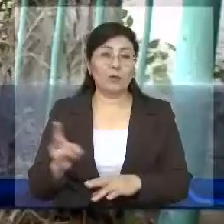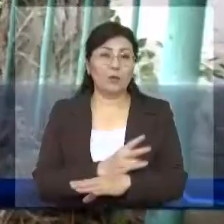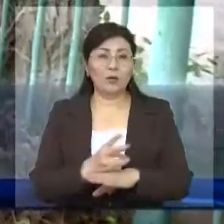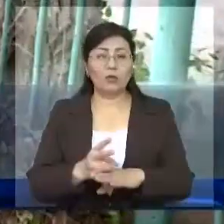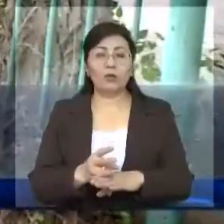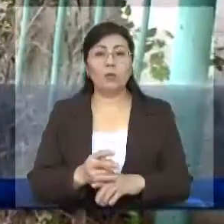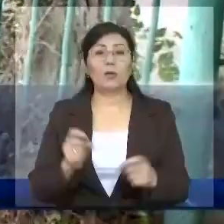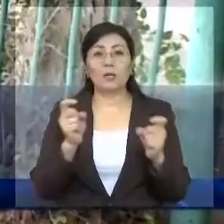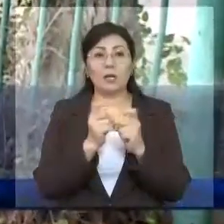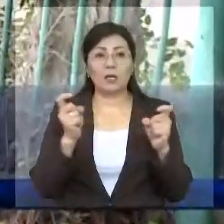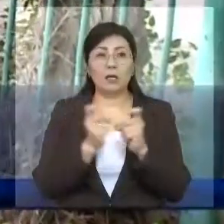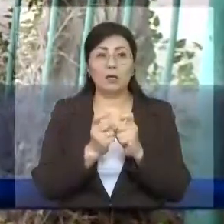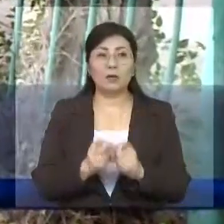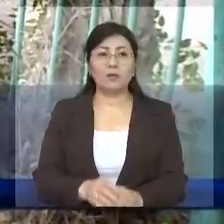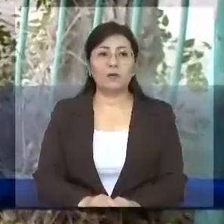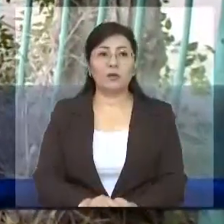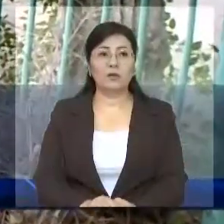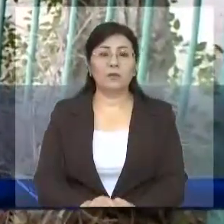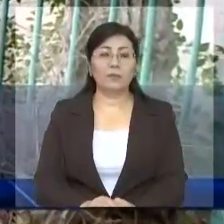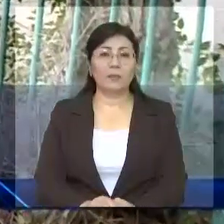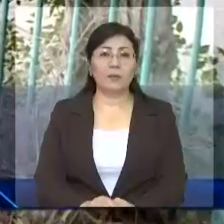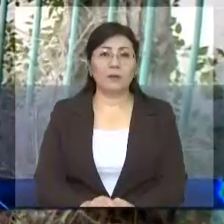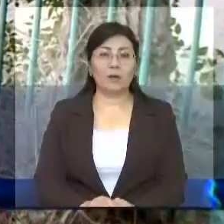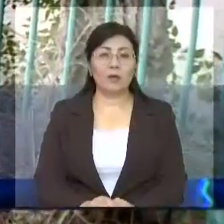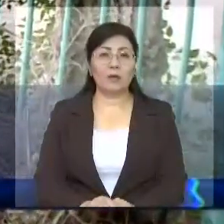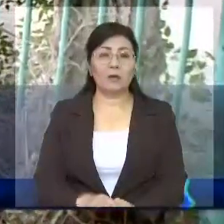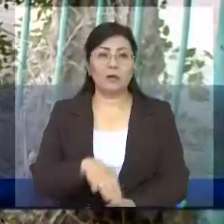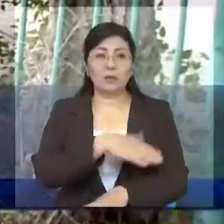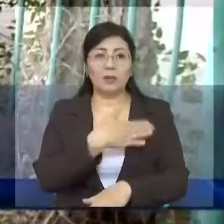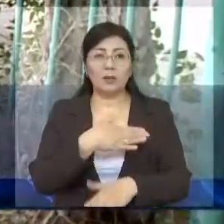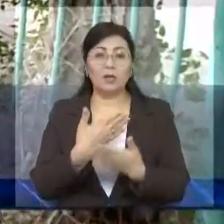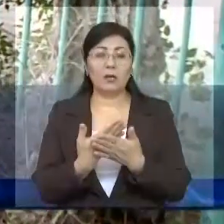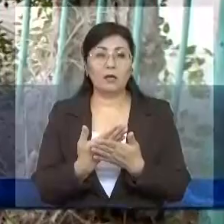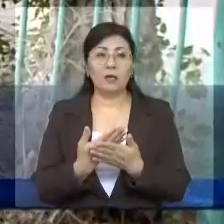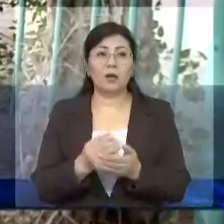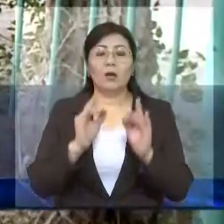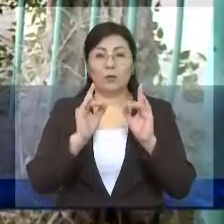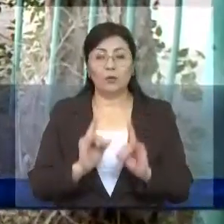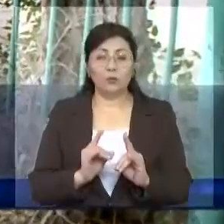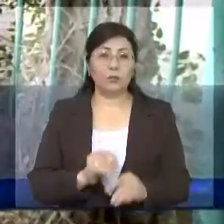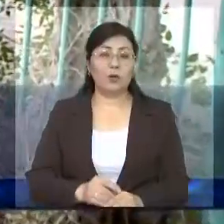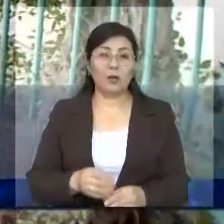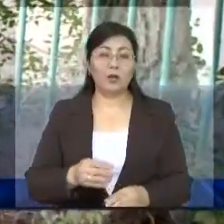айқа, вообще безобразие баламен шығуға да болмайды. Өзіміз де қорқамыз осы жерден өтуге.